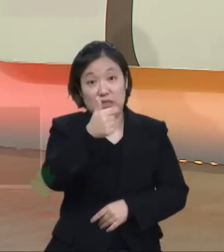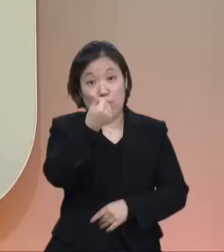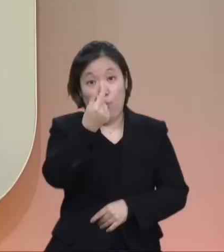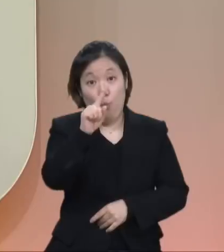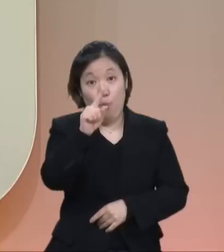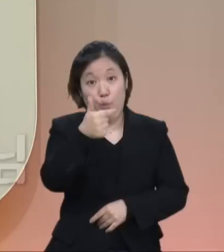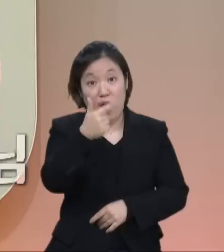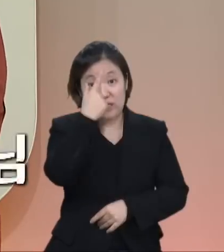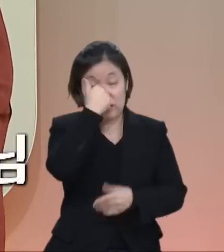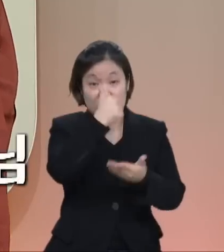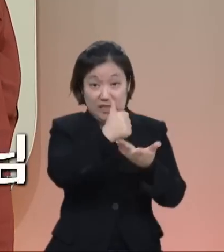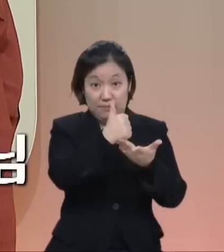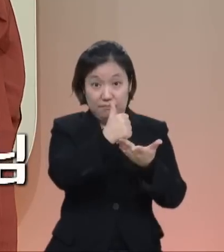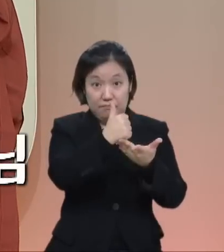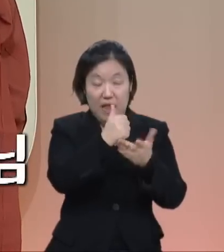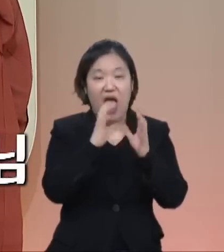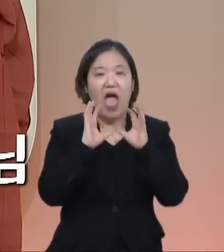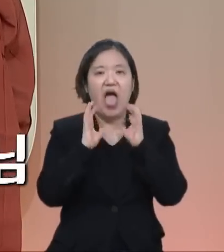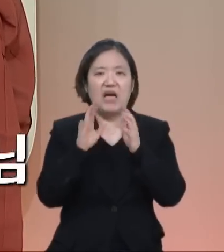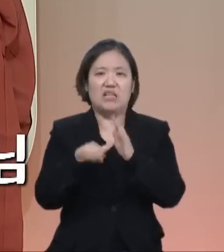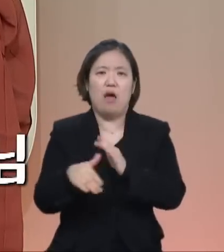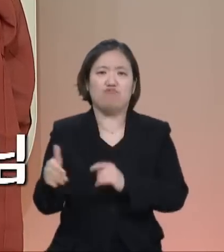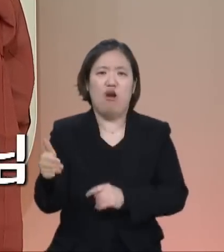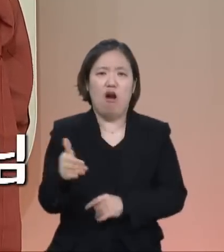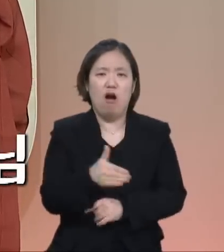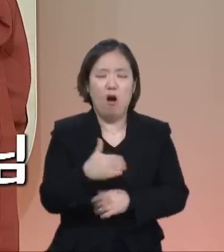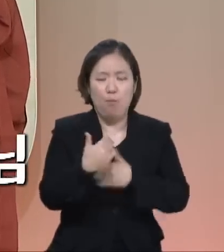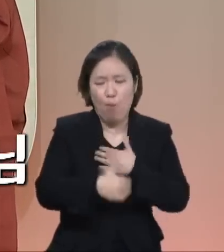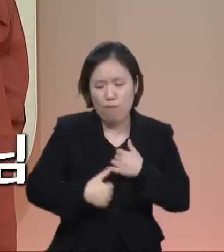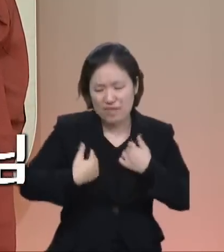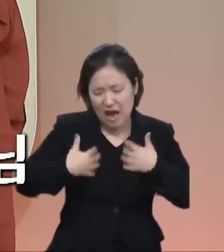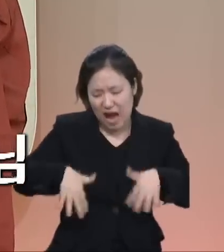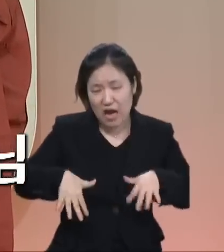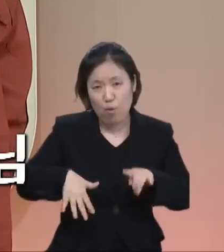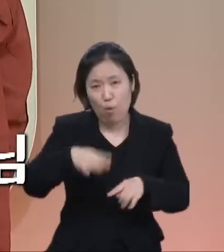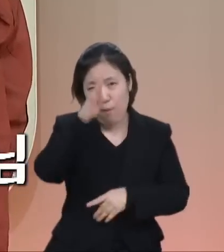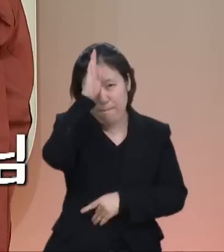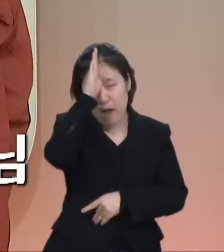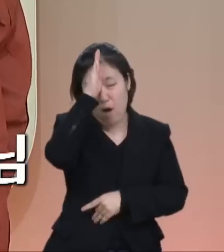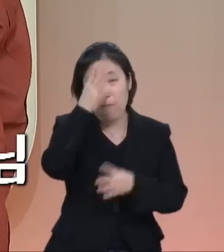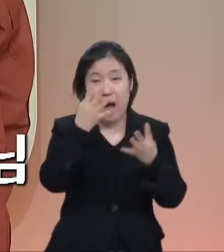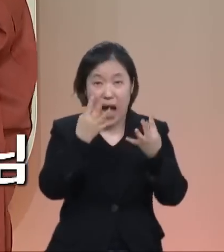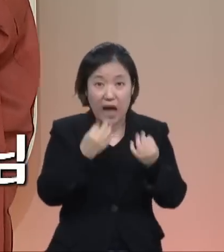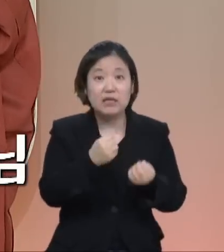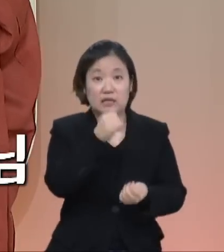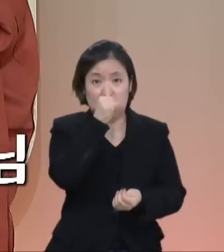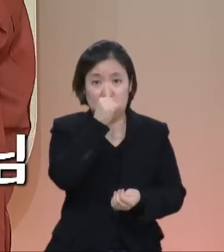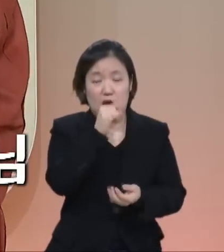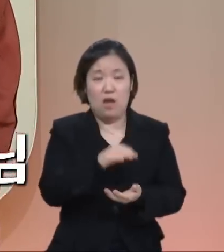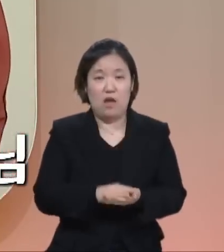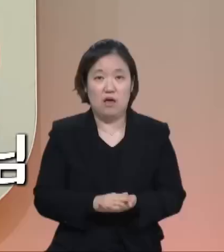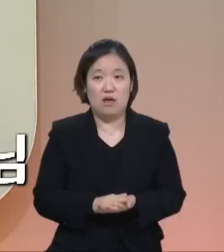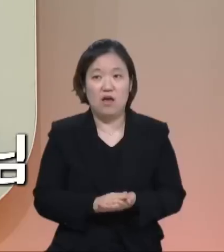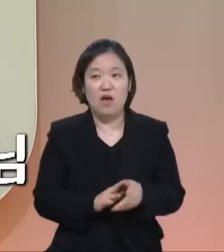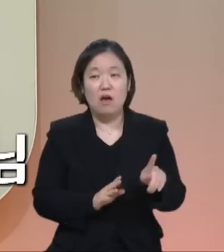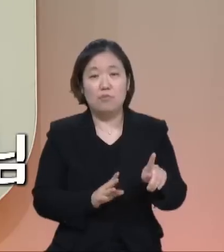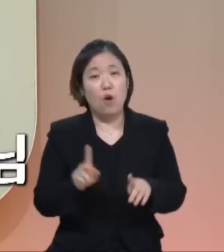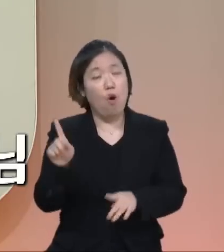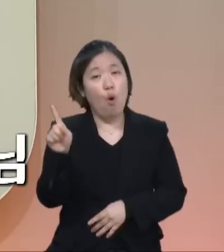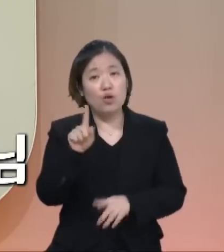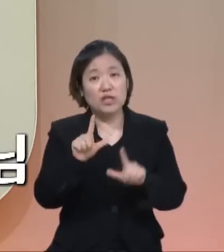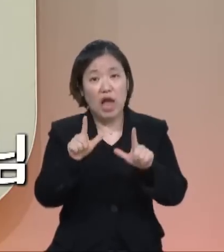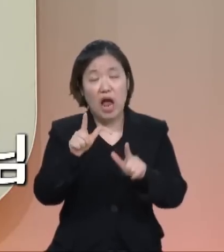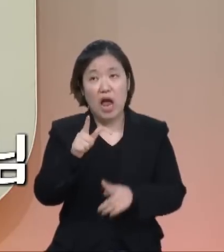때부터 굉장히 몸이 약하고 병이 많았다고 합니다 병이 많았는데 어느